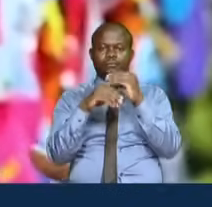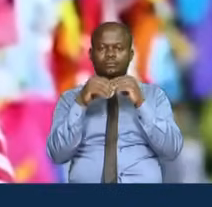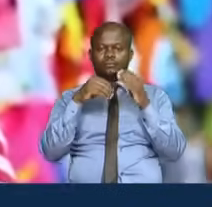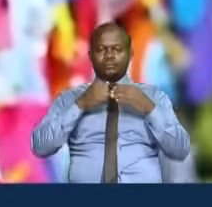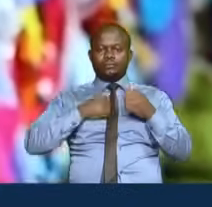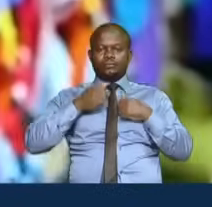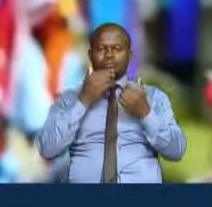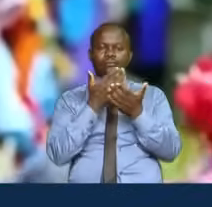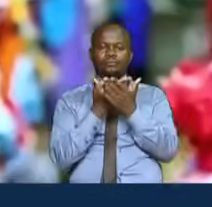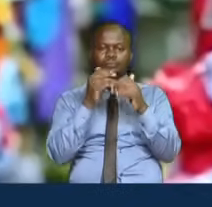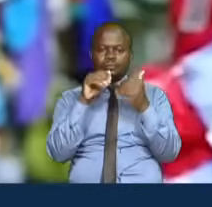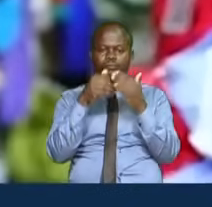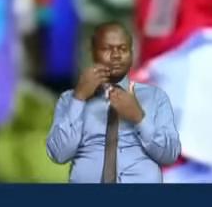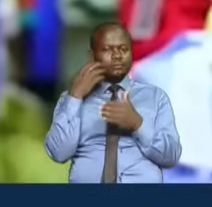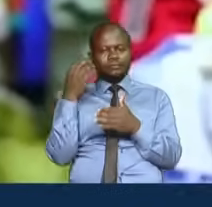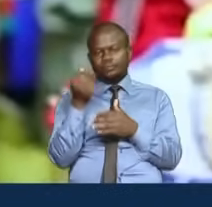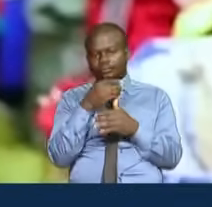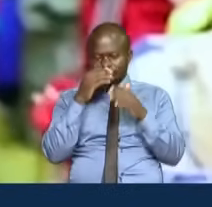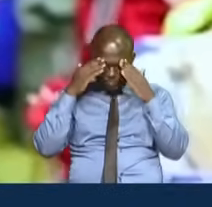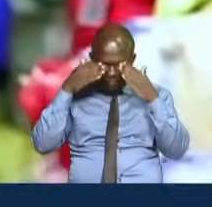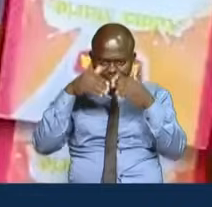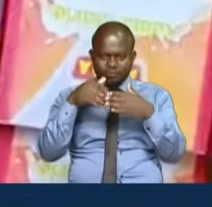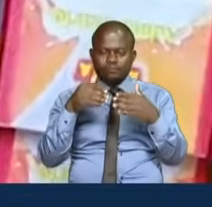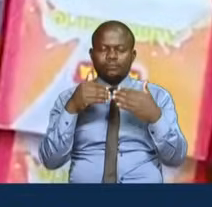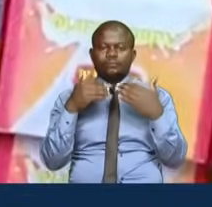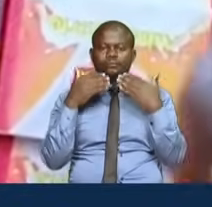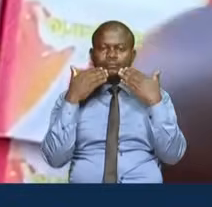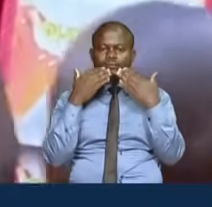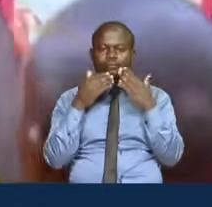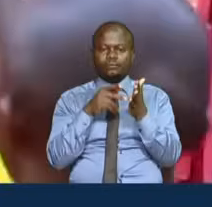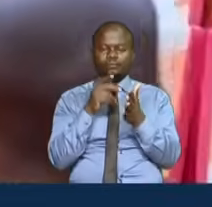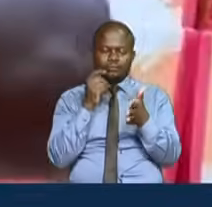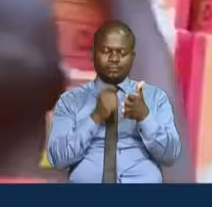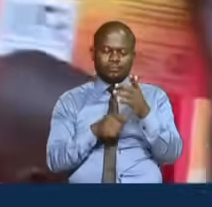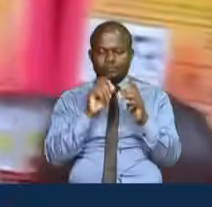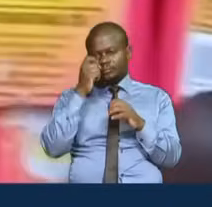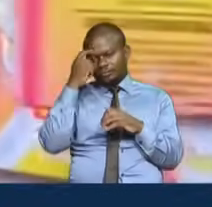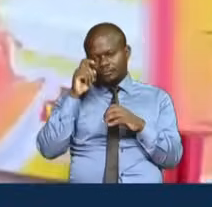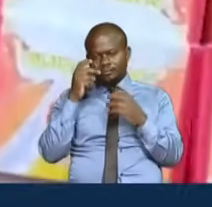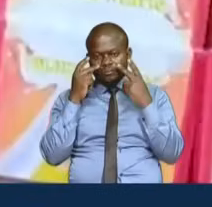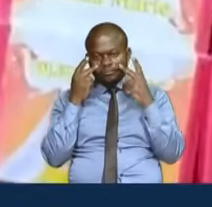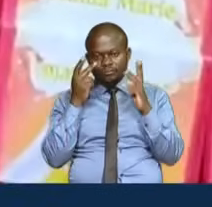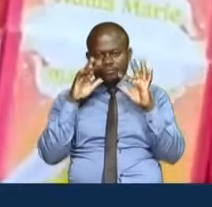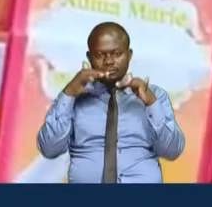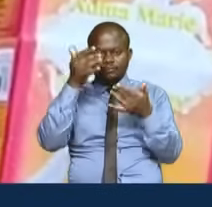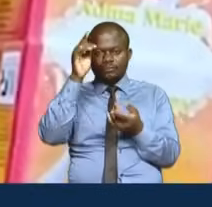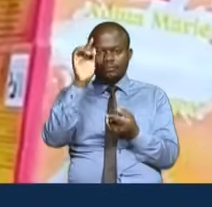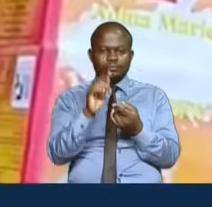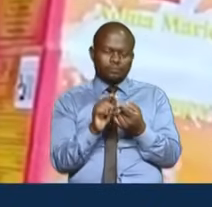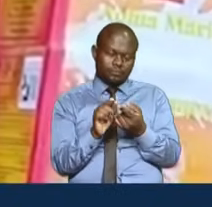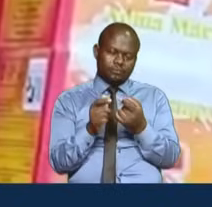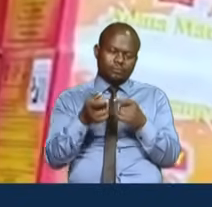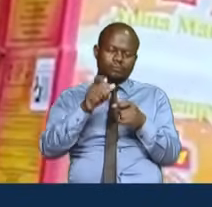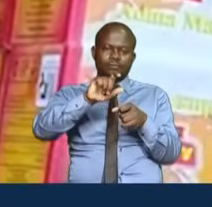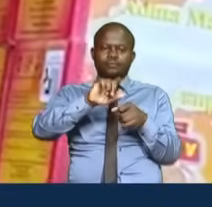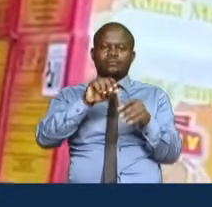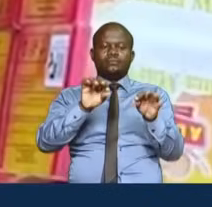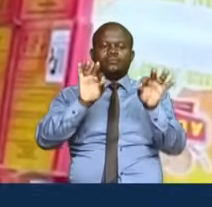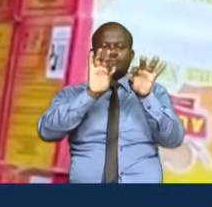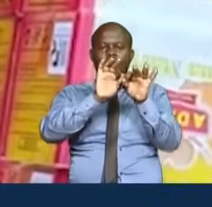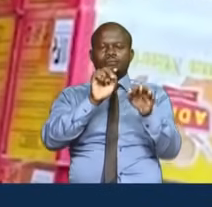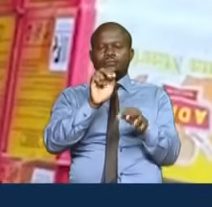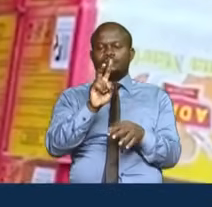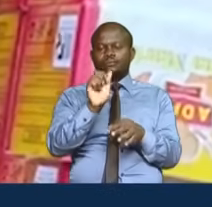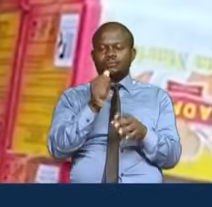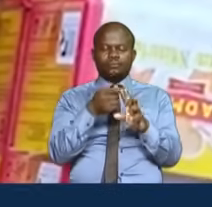Rwanda barasaba ko muri uku kwezi kwahariwe gushimira abasora leta ikwiye kureba uko yagabanya umusoro ku ngiragaciro TVA ukava ku